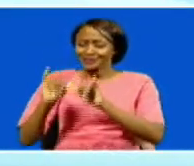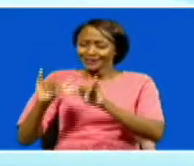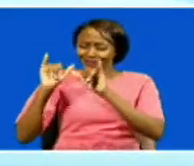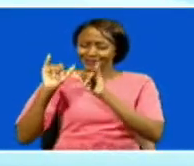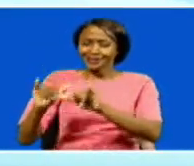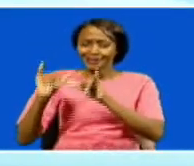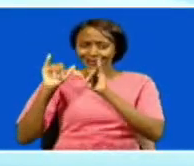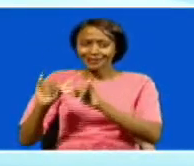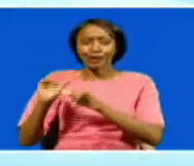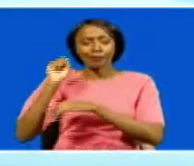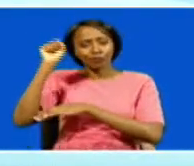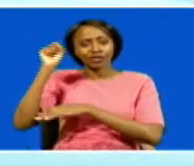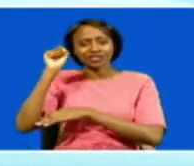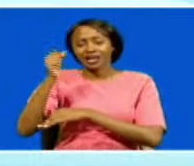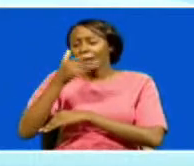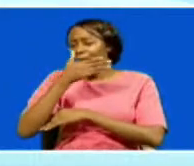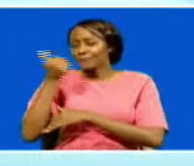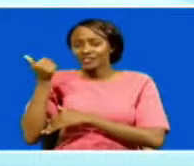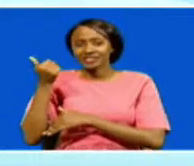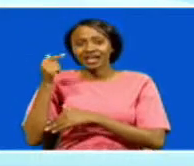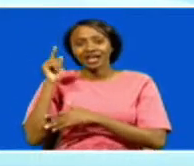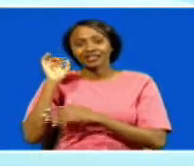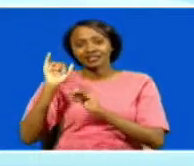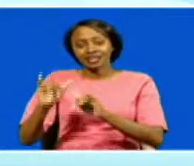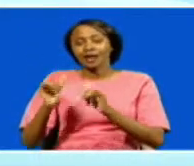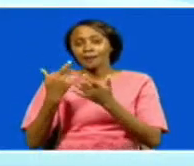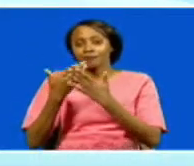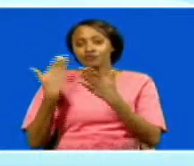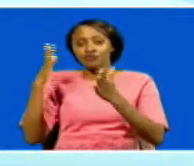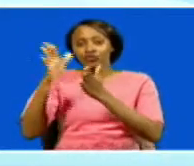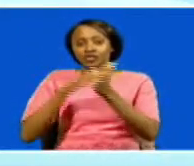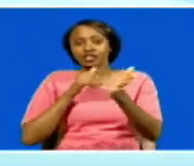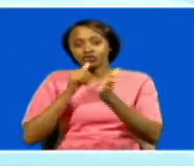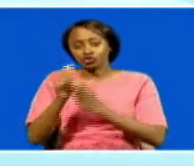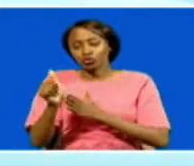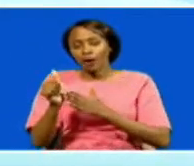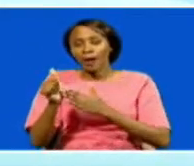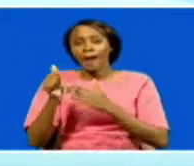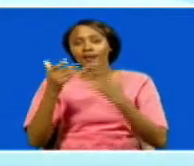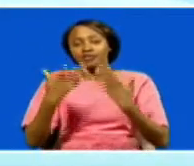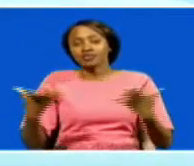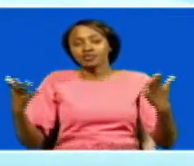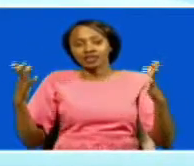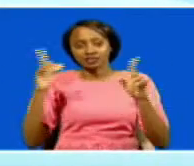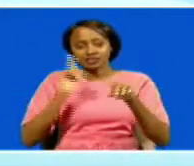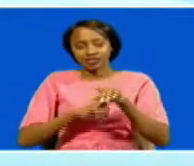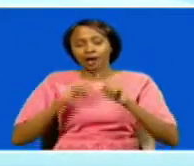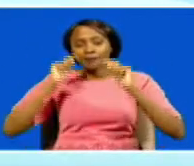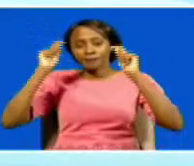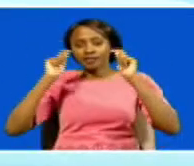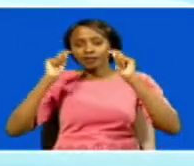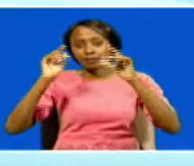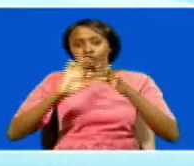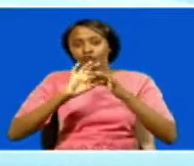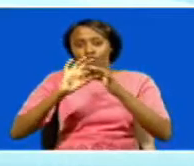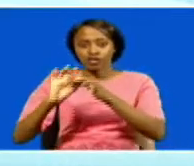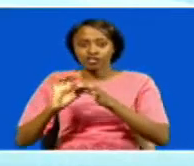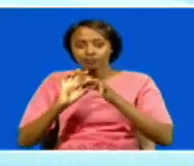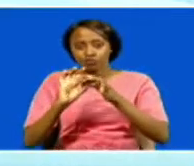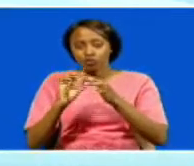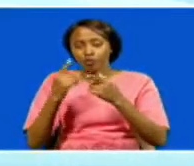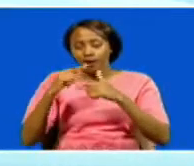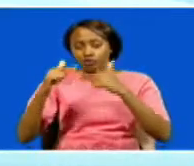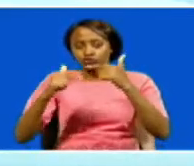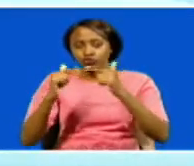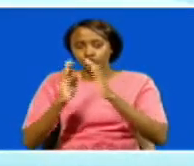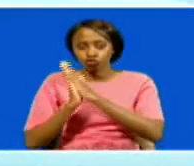atakapostaafu, huku akikashifu uharibifu wa mali ambao umezidi kushuhudiwa nchini katika maandamano ya Azimio. Mwanahabari wetu Daniel Karioki na